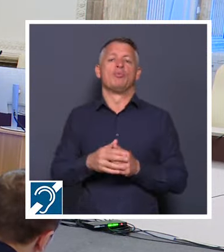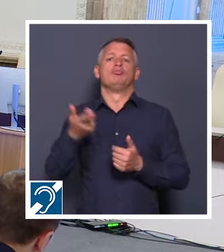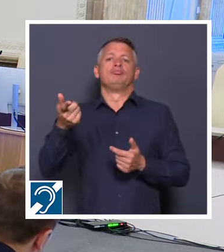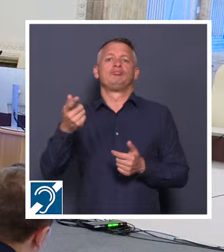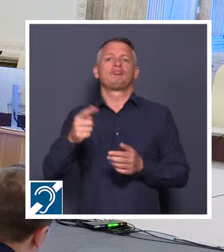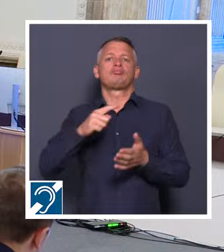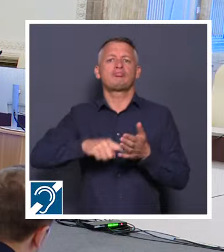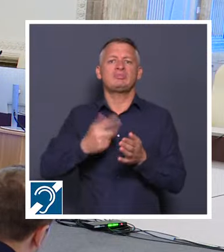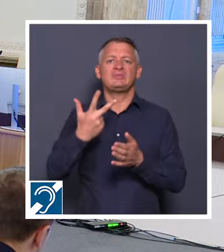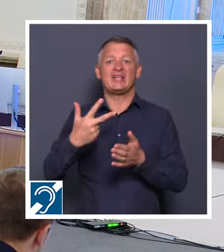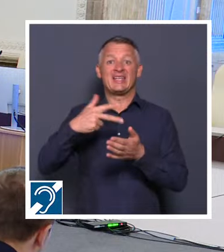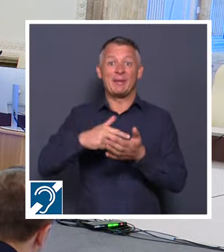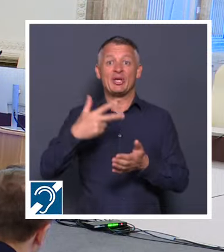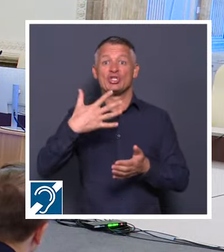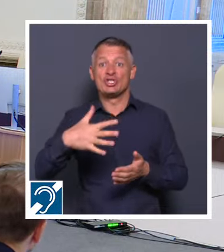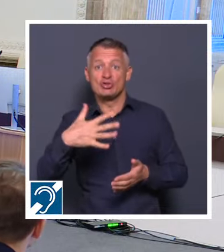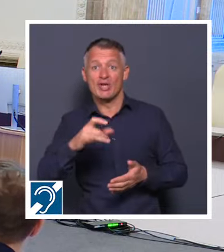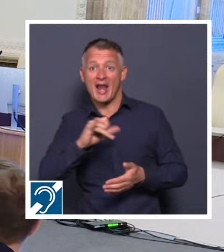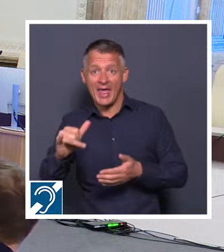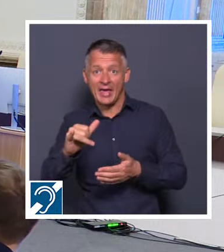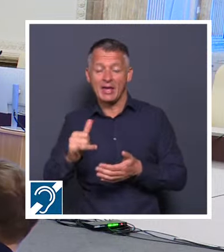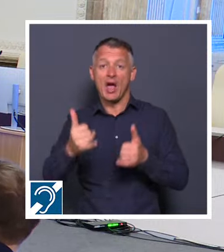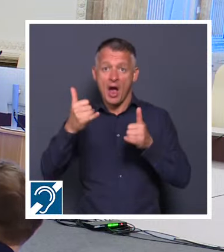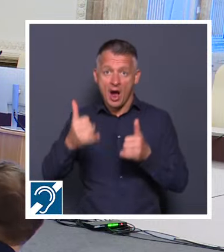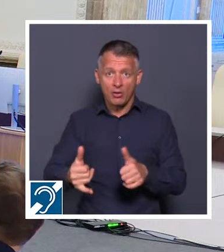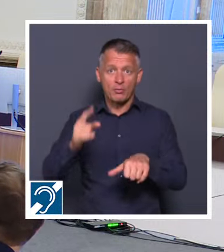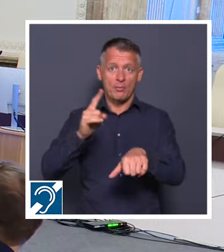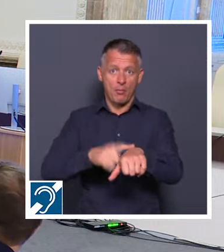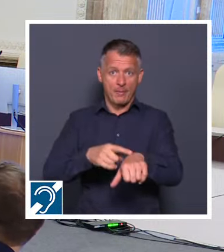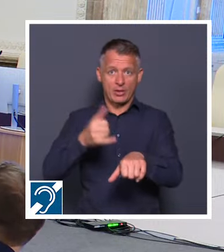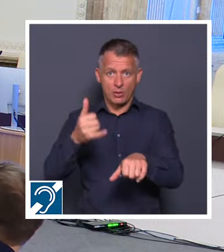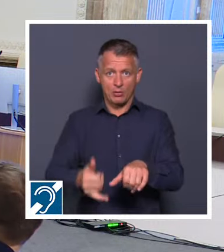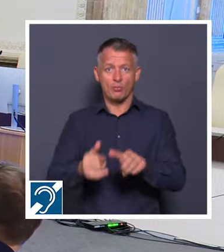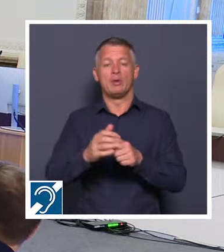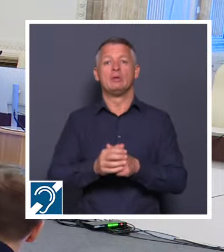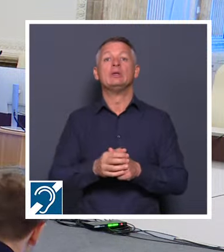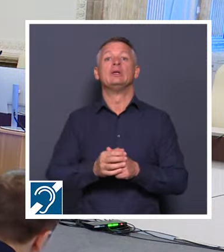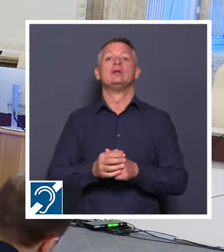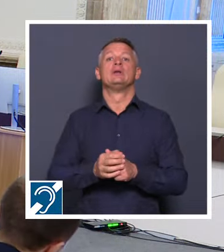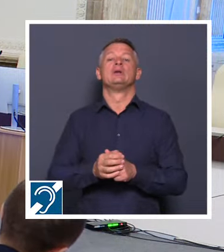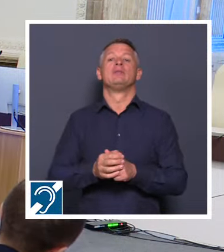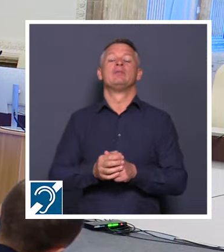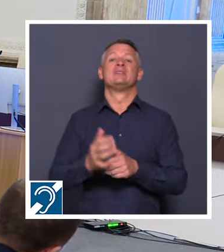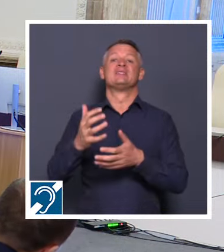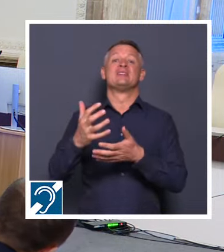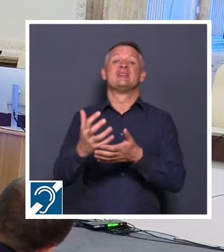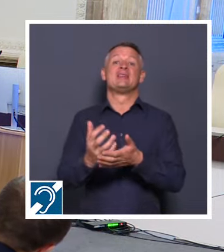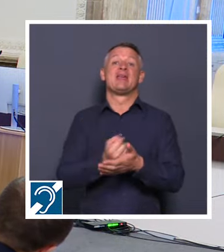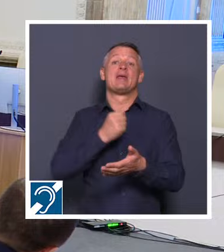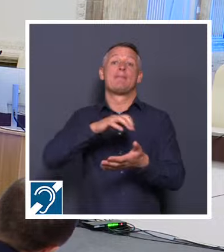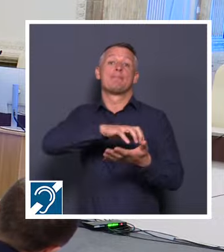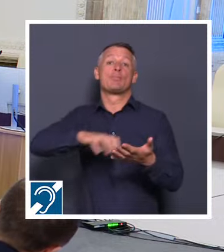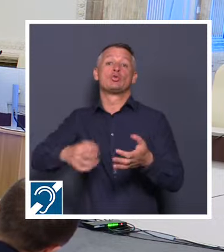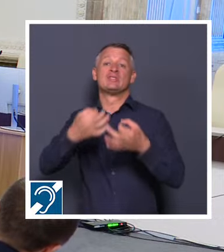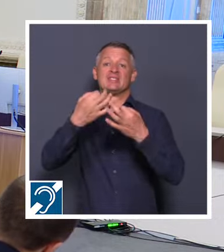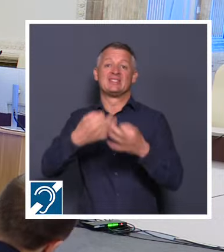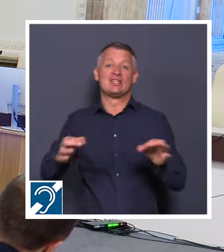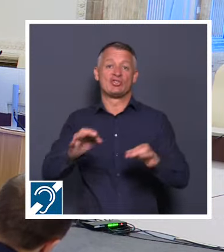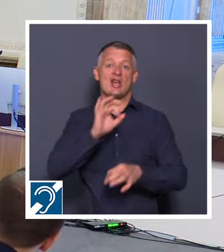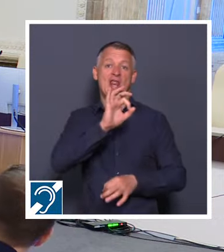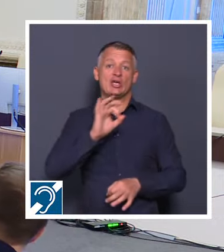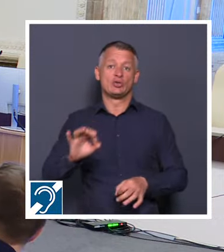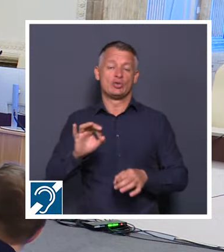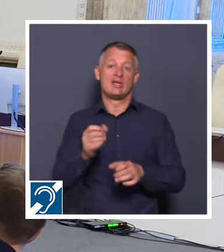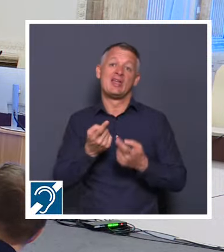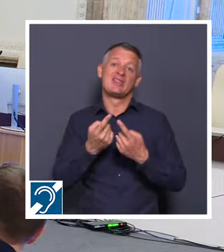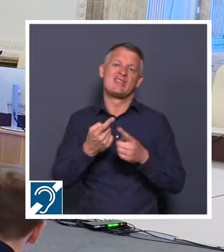de 3.500 de lei, în momentul de față, se impozitează cu 10% diferența